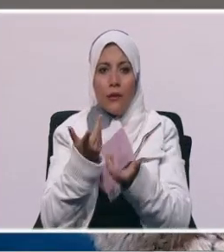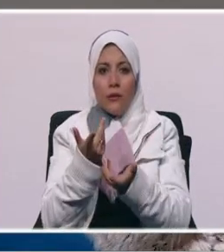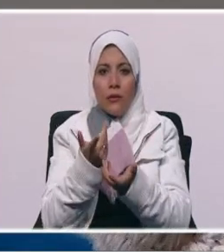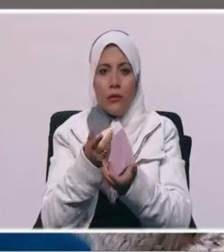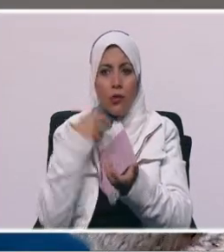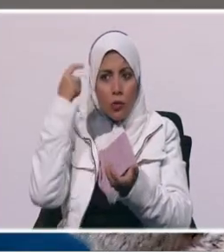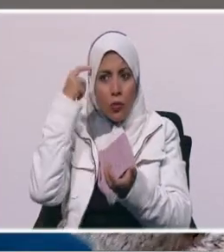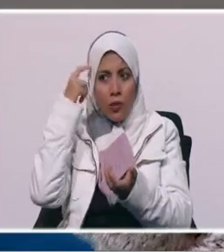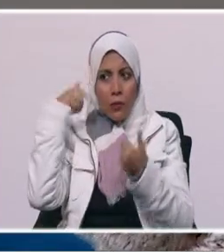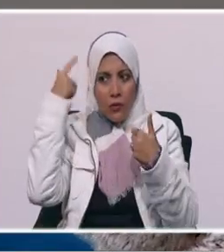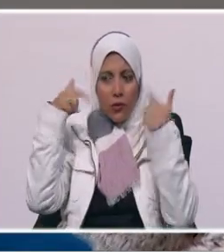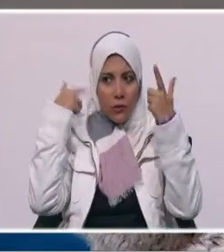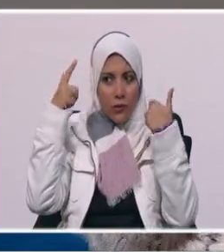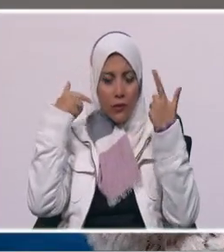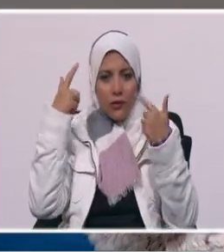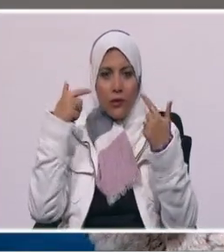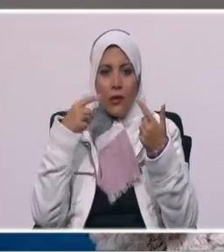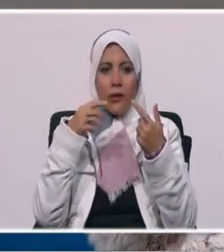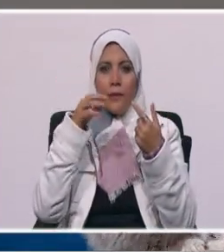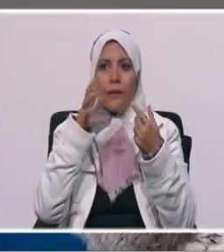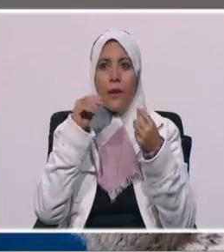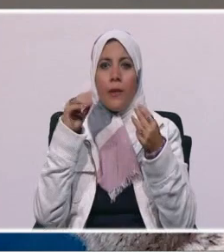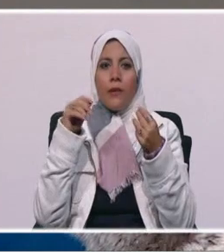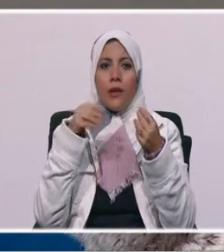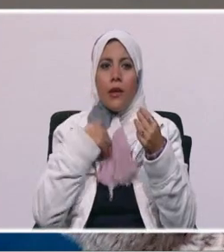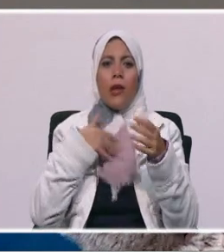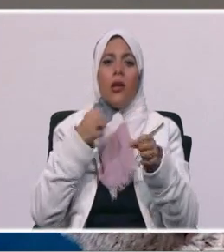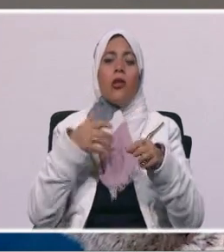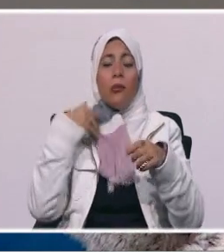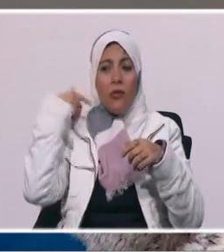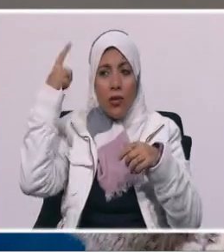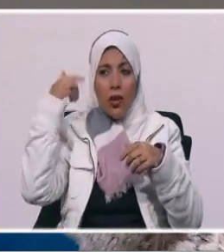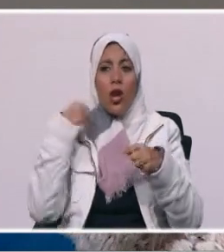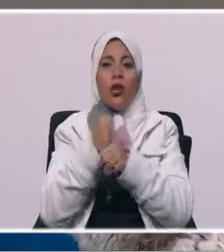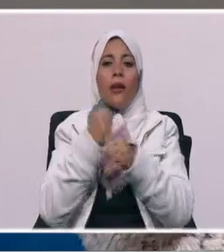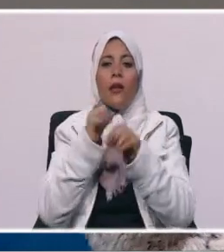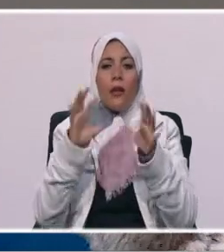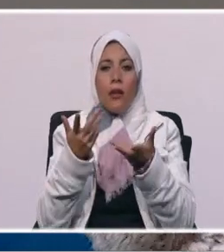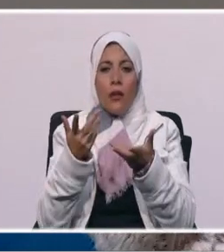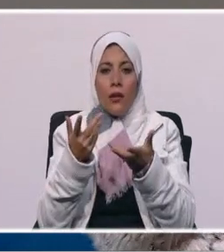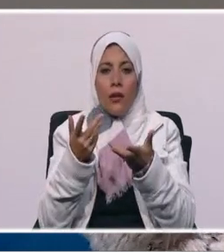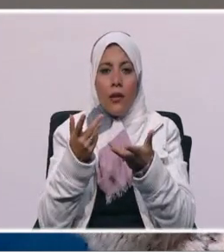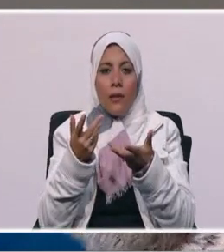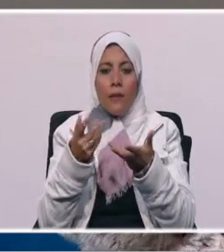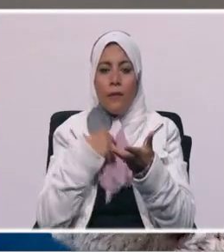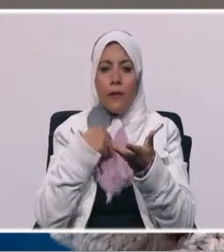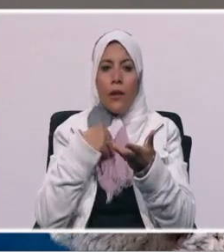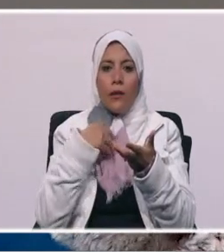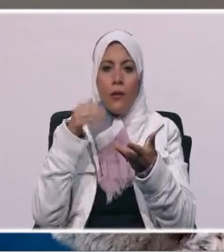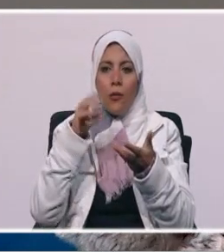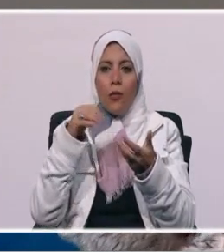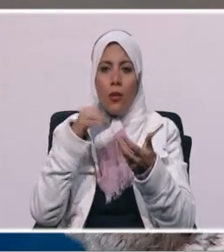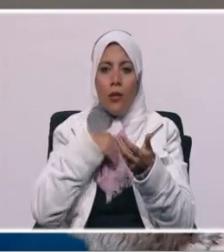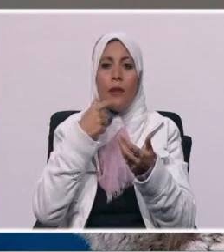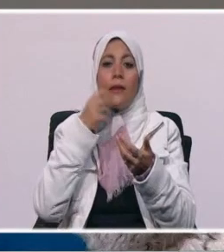في افكارك جات لك زي مثلا فكره انا هشتغل ازاي وانا كده؟ انا بمثل من وانا